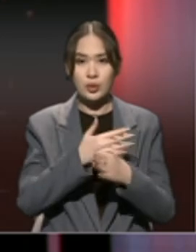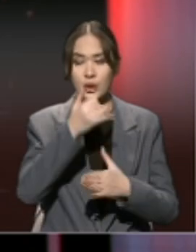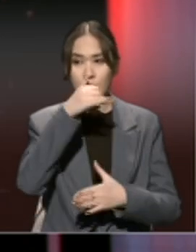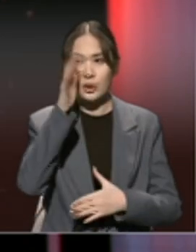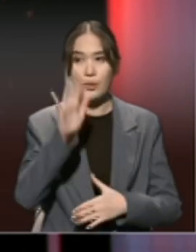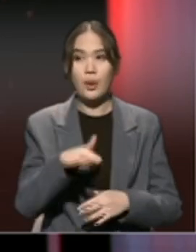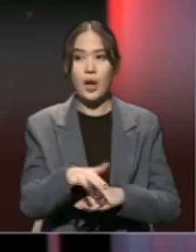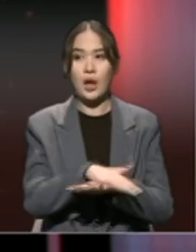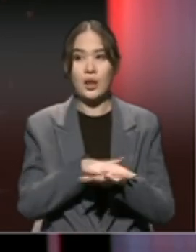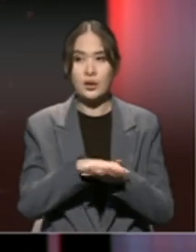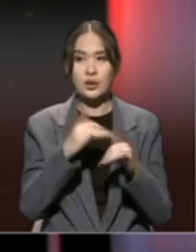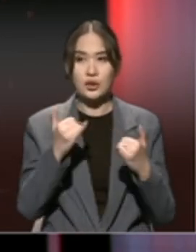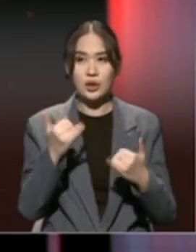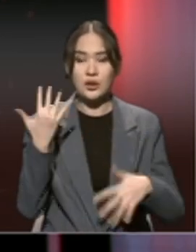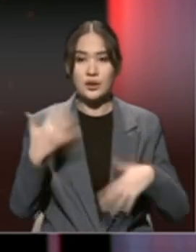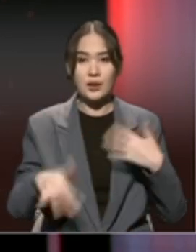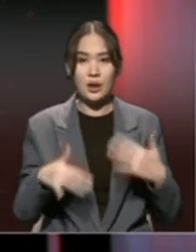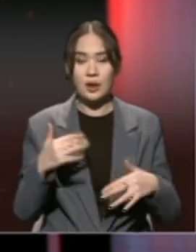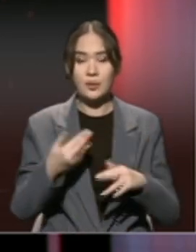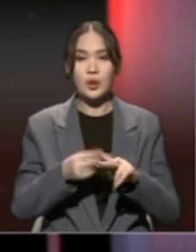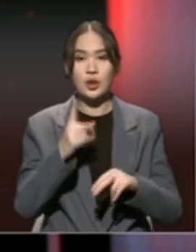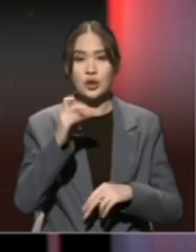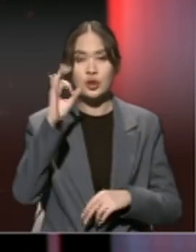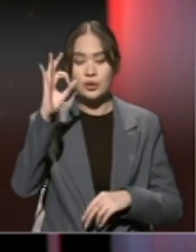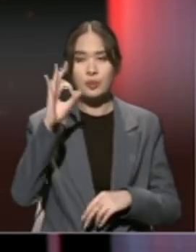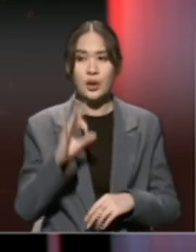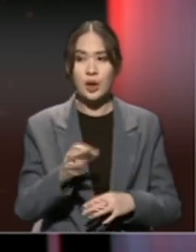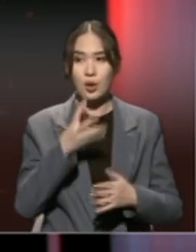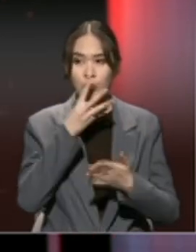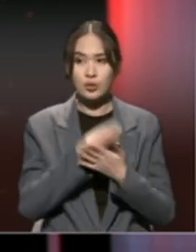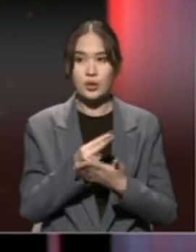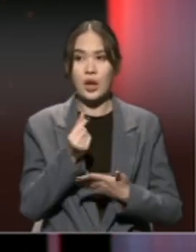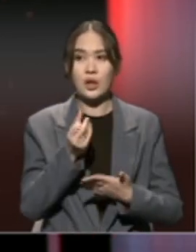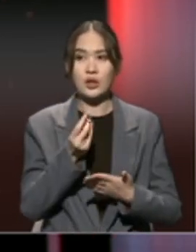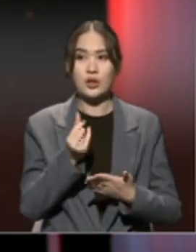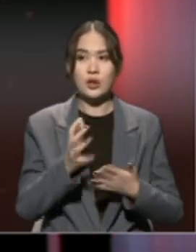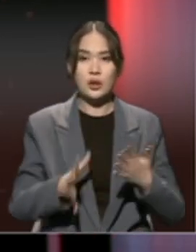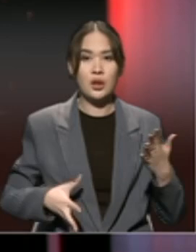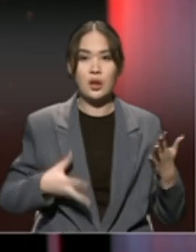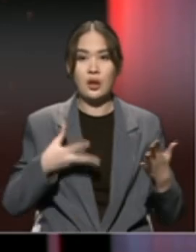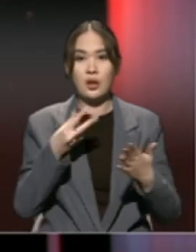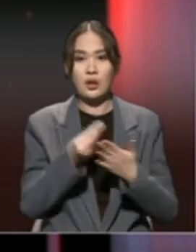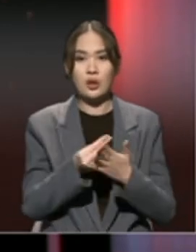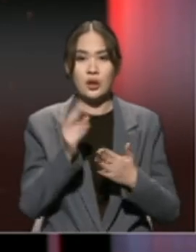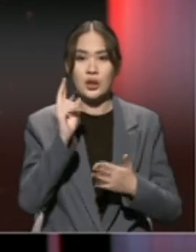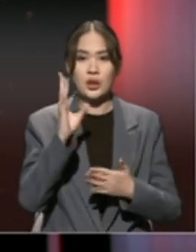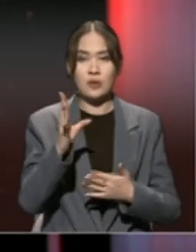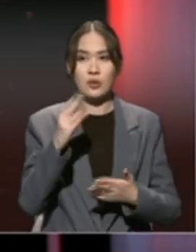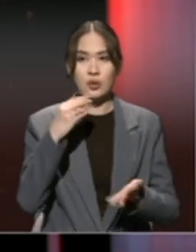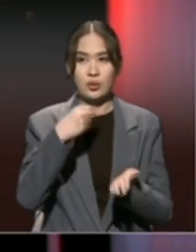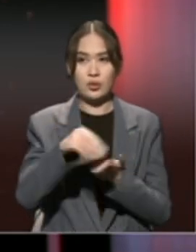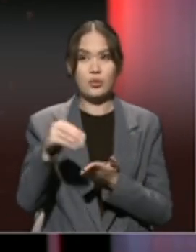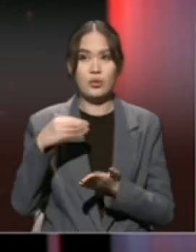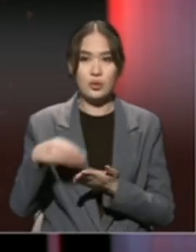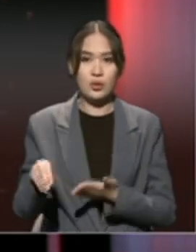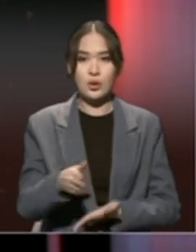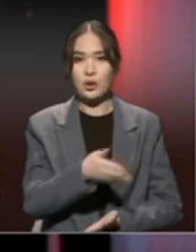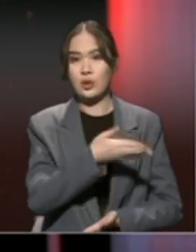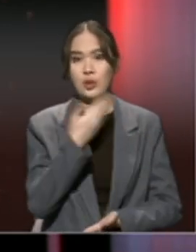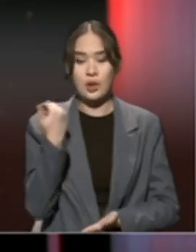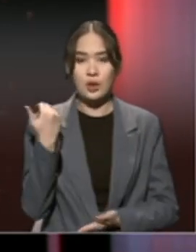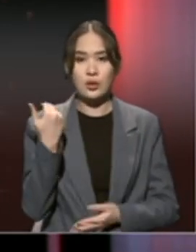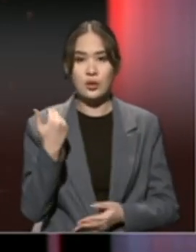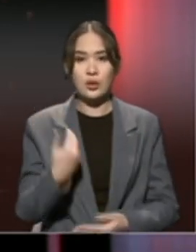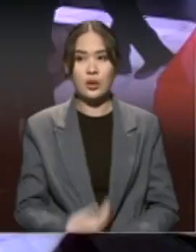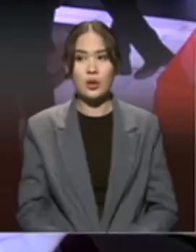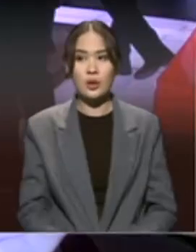халықтың жағдайы онша емес қой. Қазір мысалы 100%-ға өзінің ақшасын әкеліп 100%-ға салып үй алатын азаматтар онда құрылысшылар